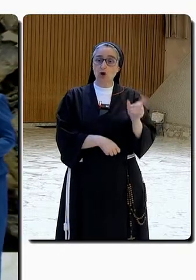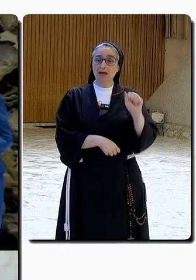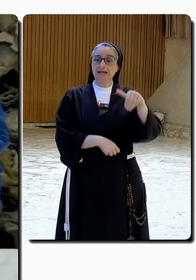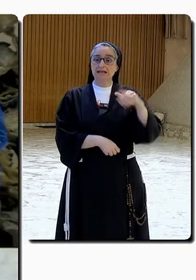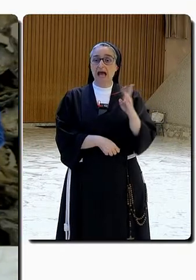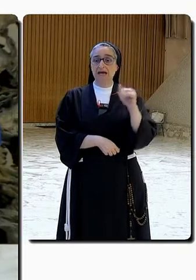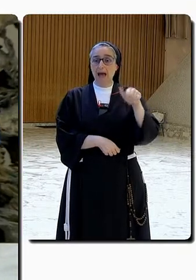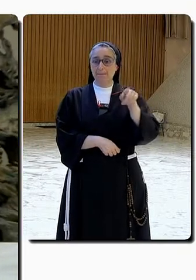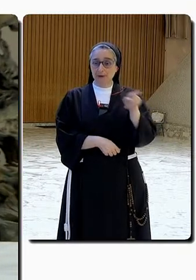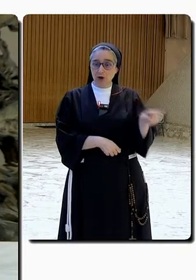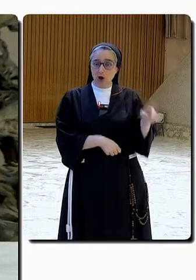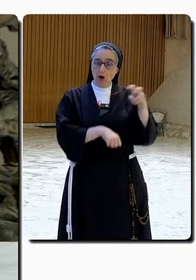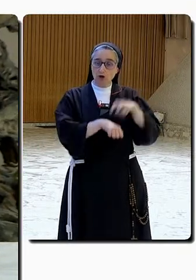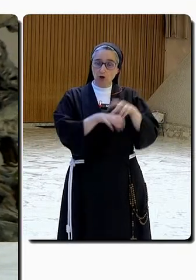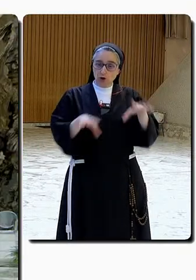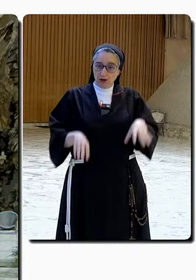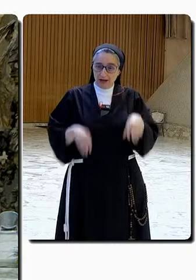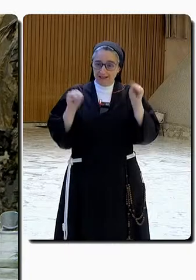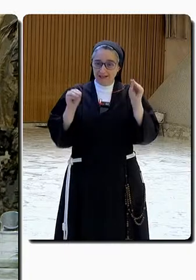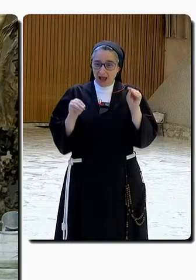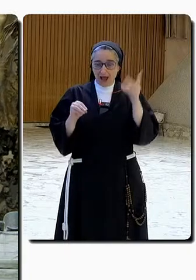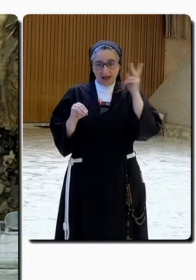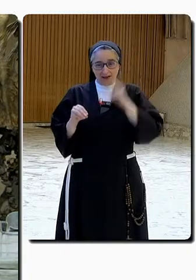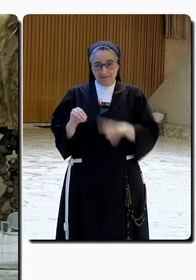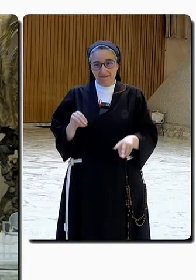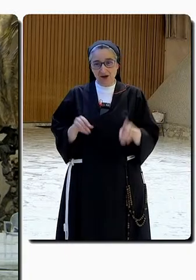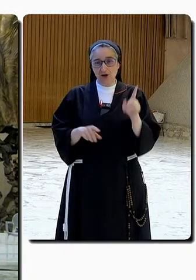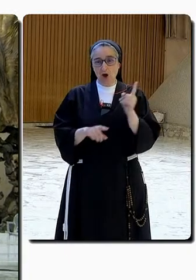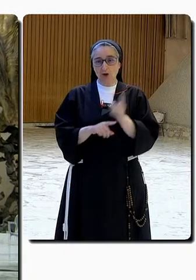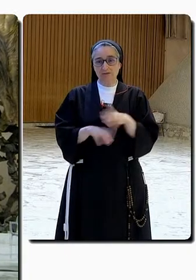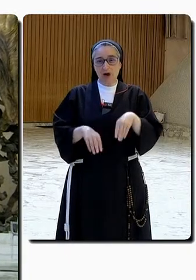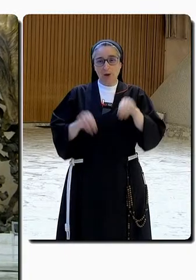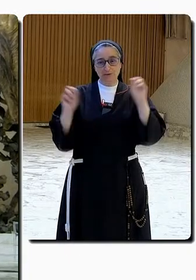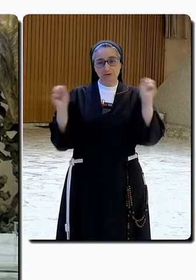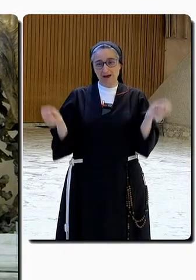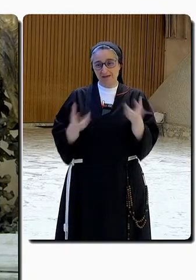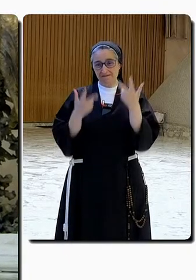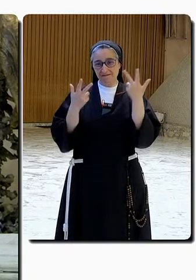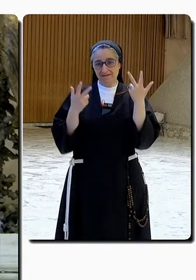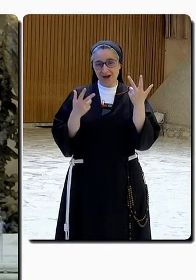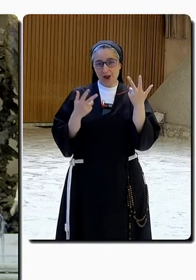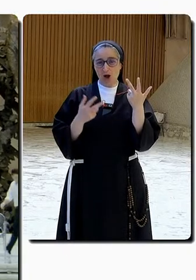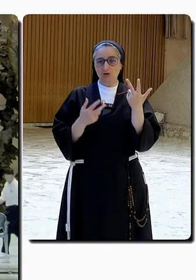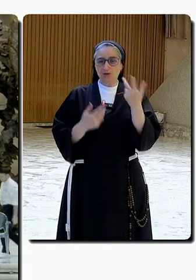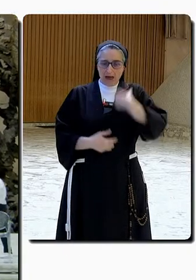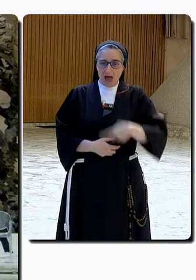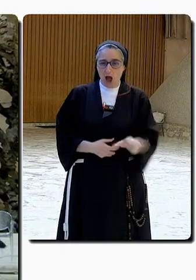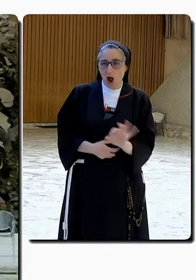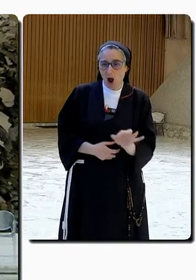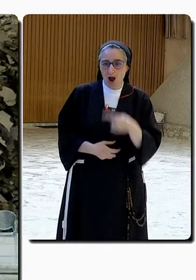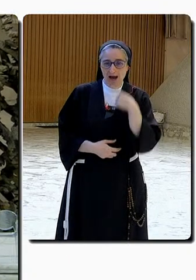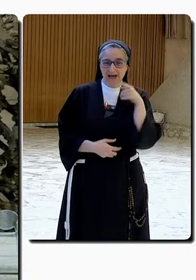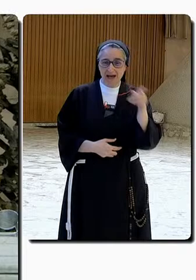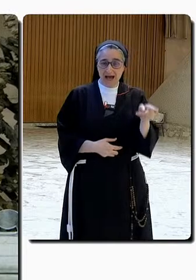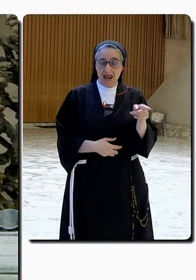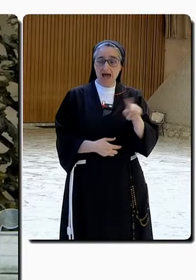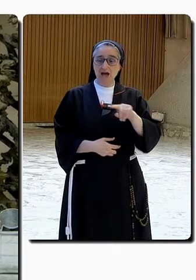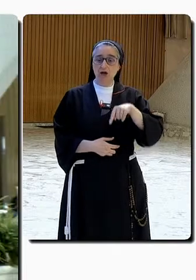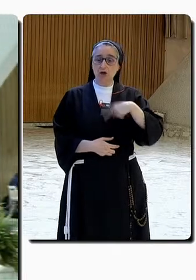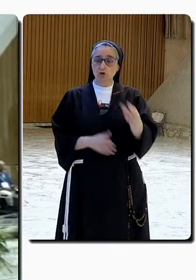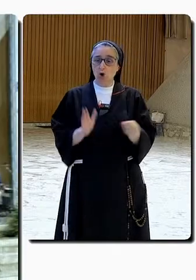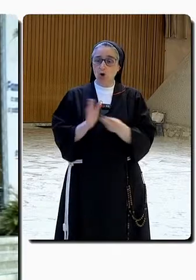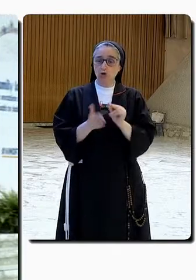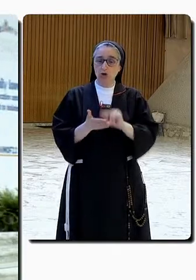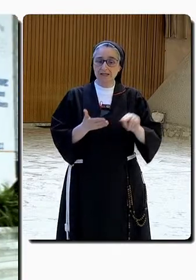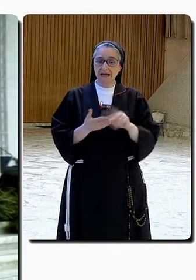perché lei ha cominciato e doveva cominciare veloce, però alla fine non si è presentata. Lei è il sottosegretario